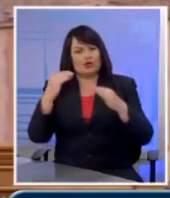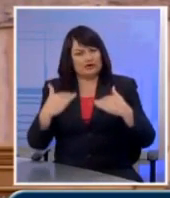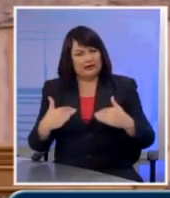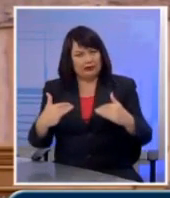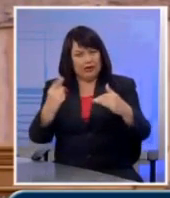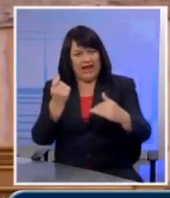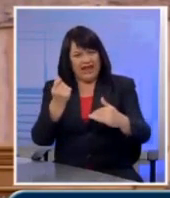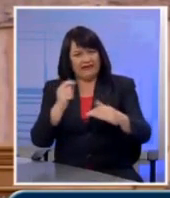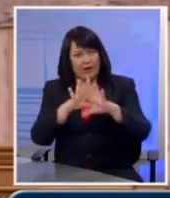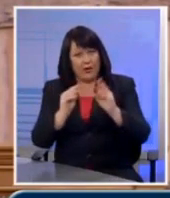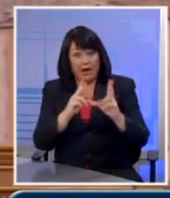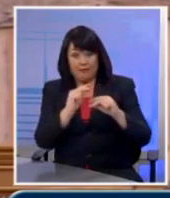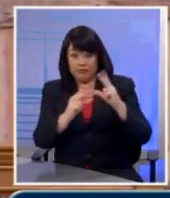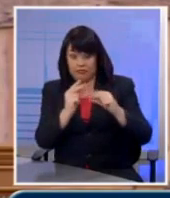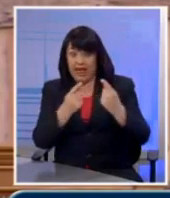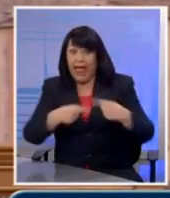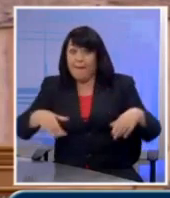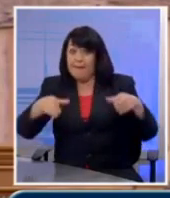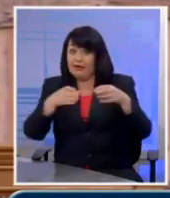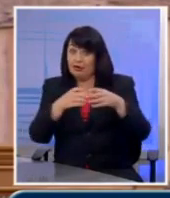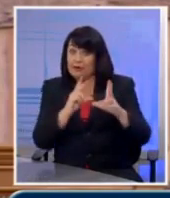οποία